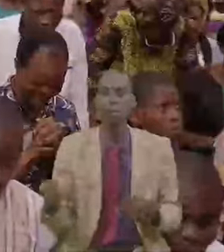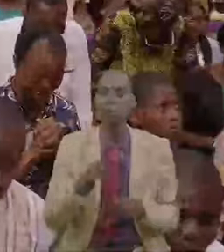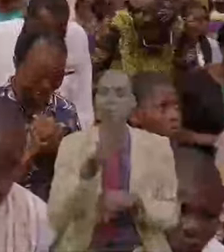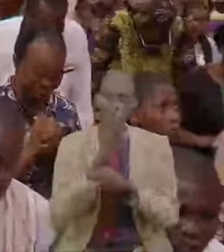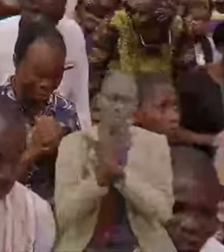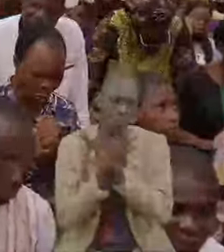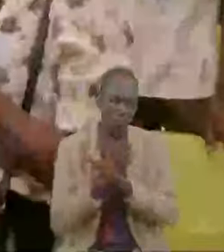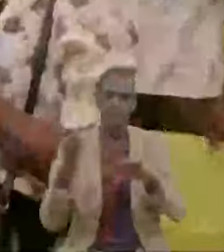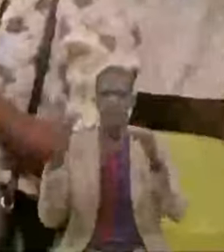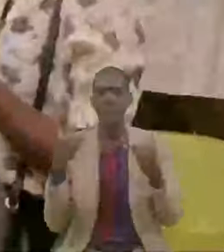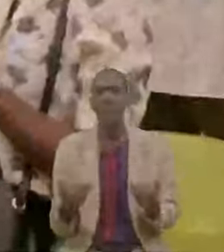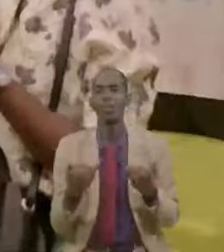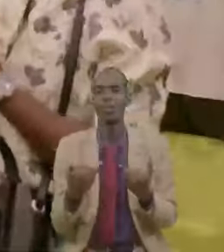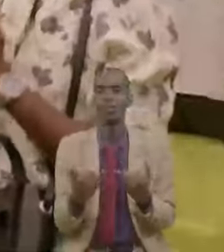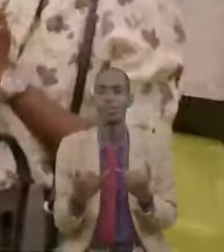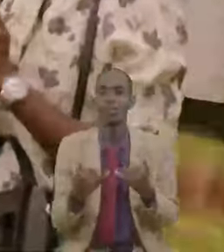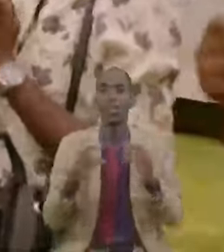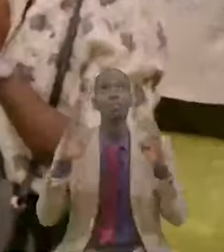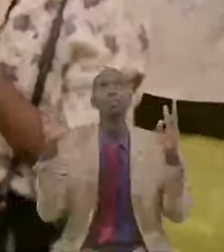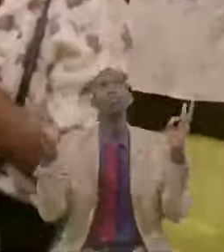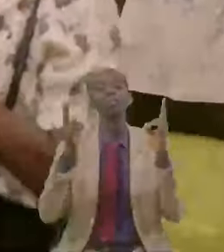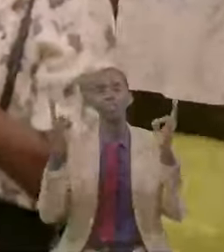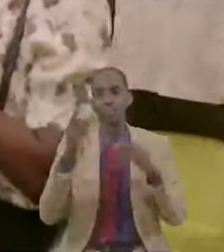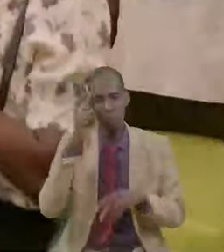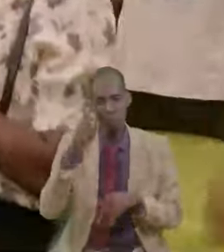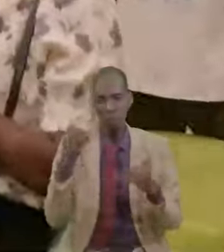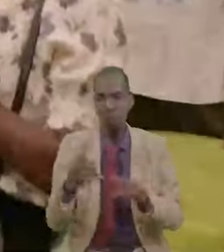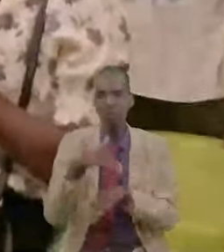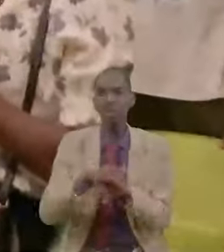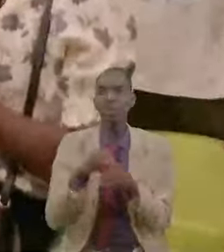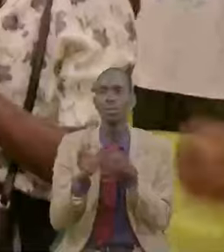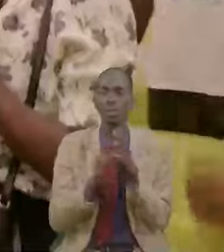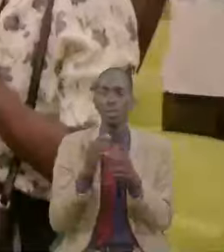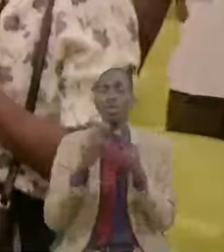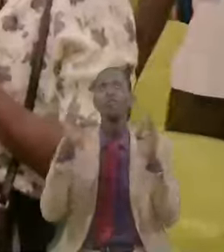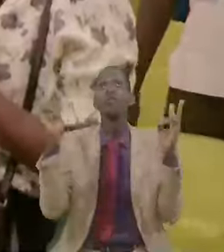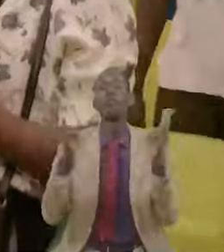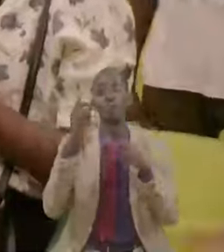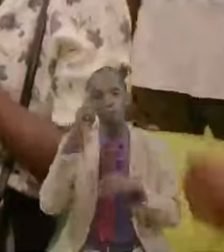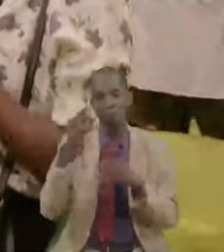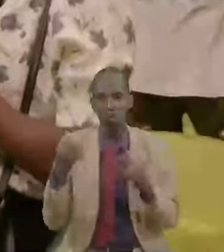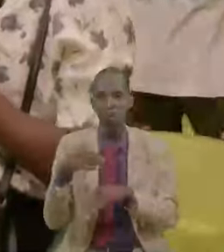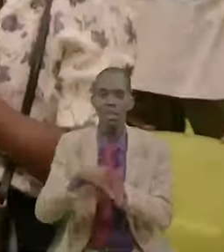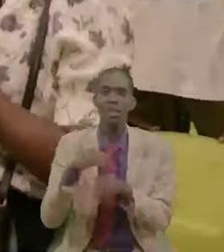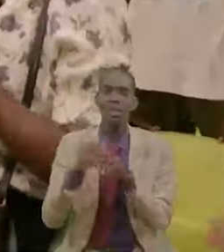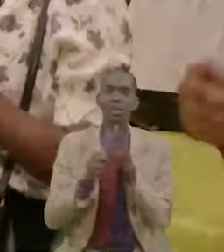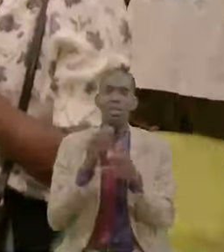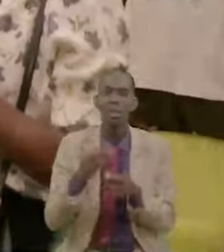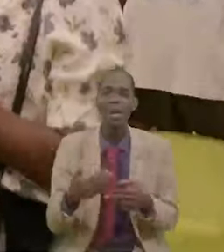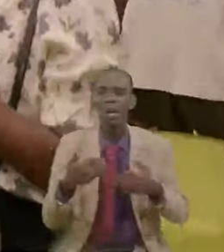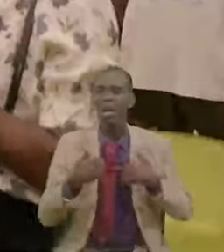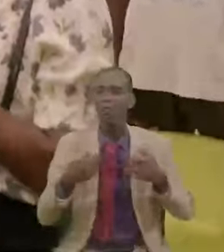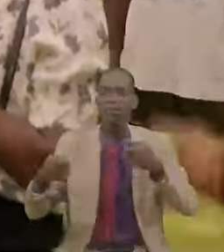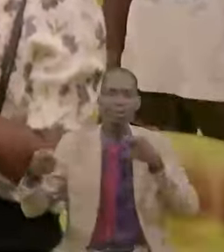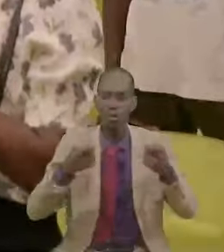affranchi. Vous êtes victorieux ce jour. Vous êtes victorieux ce jour. Vous avez la domination